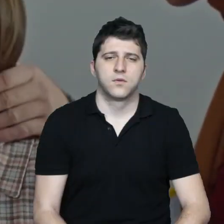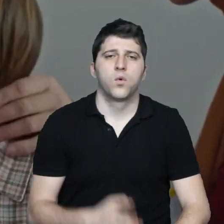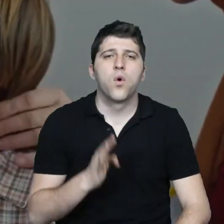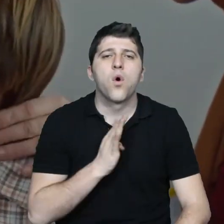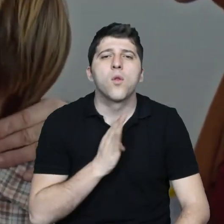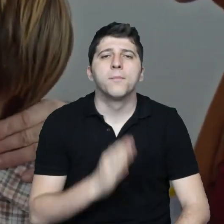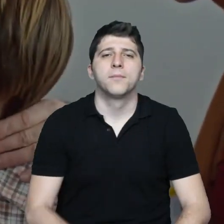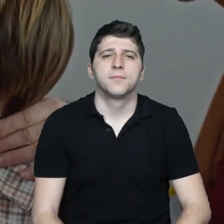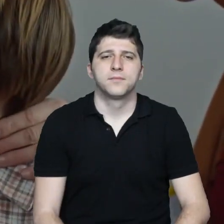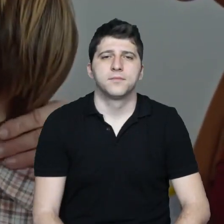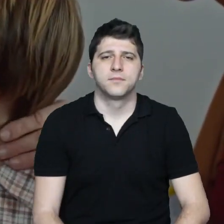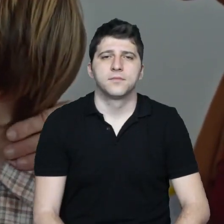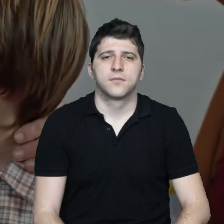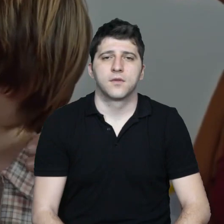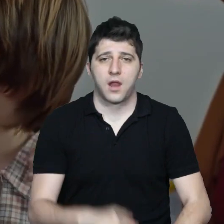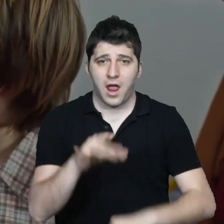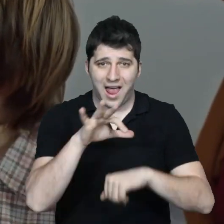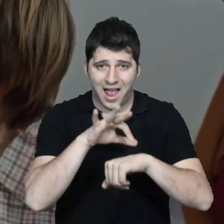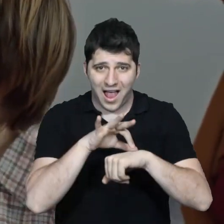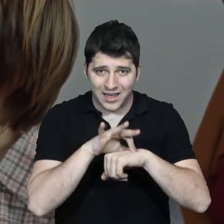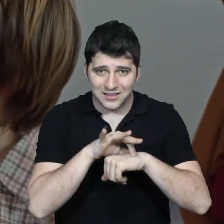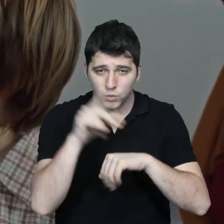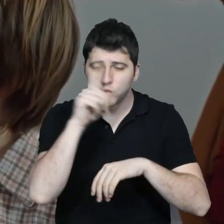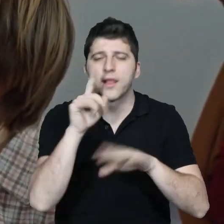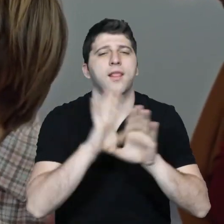Oğlum, hasta olduğun için değil.